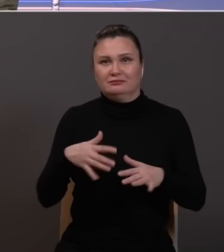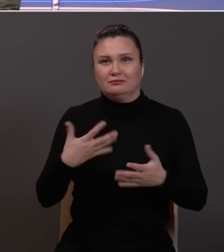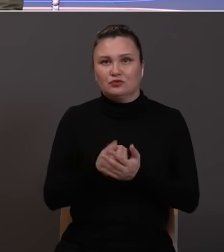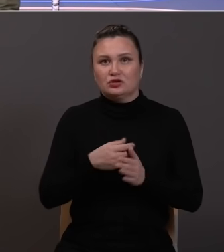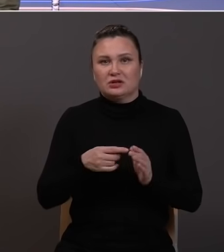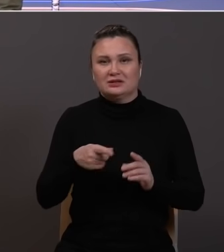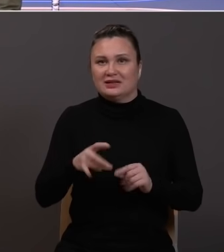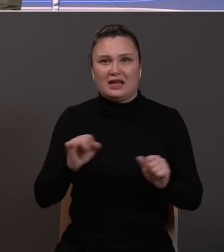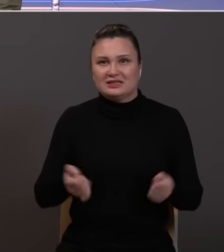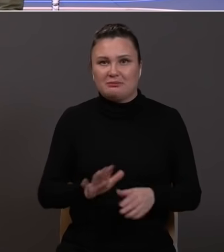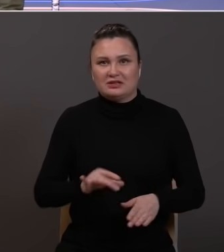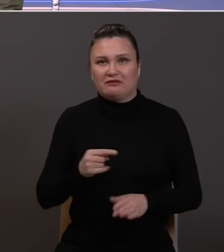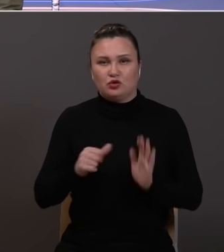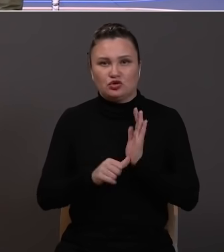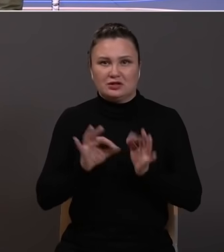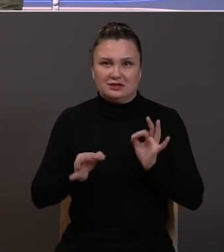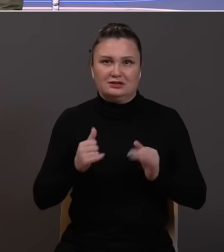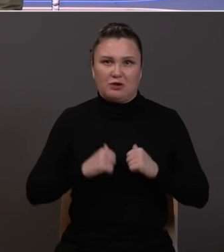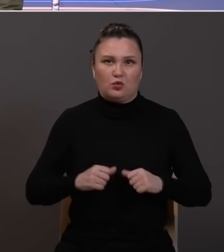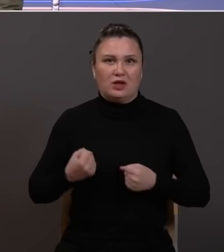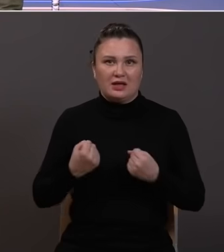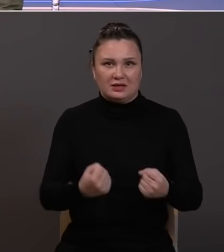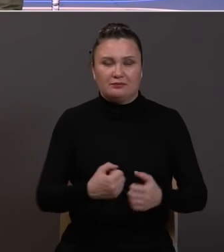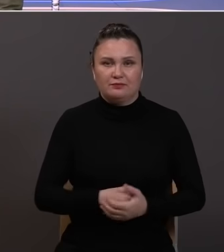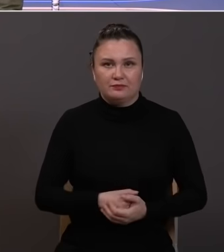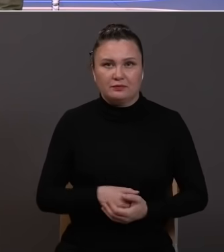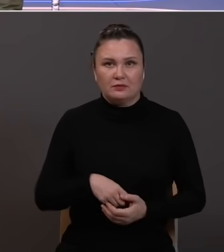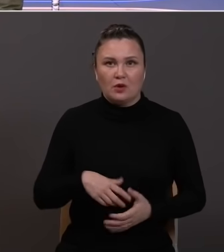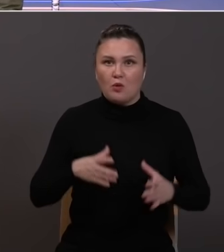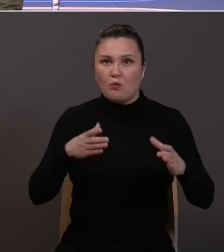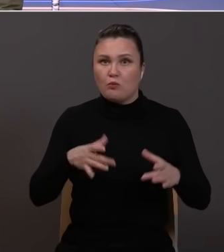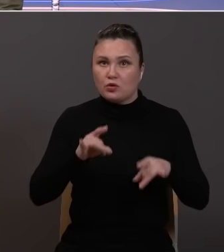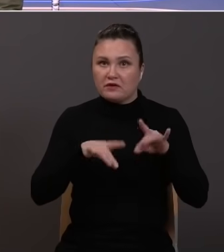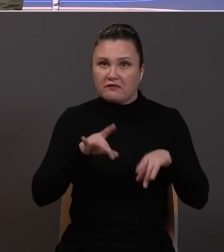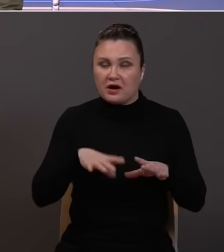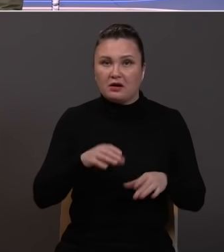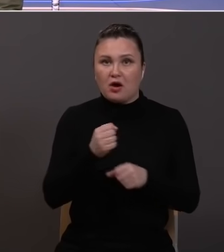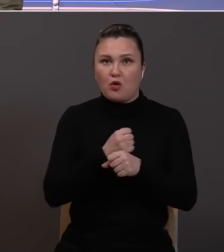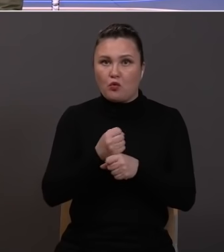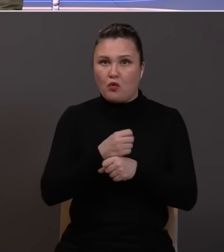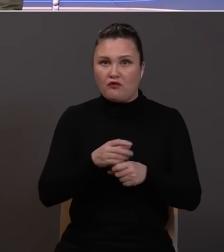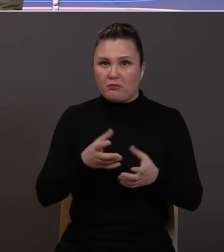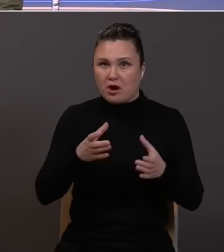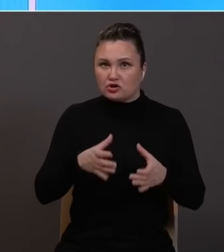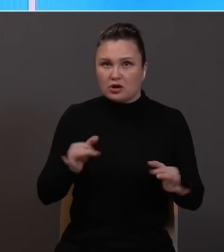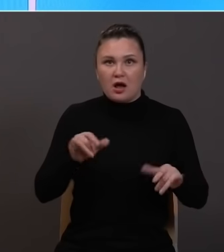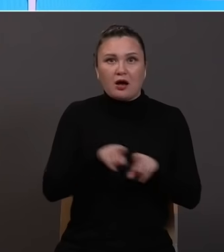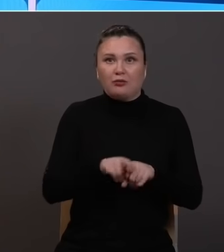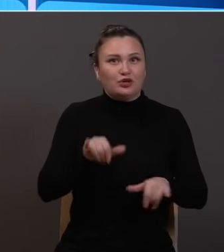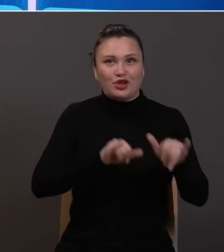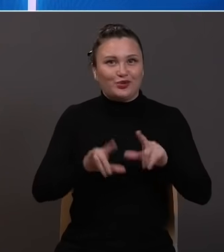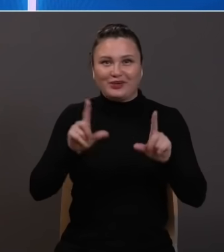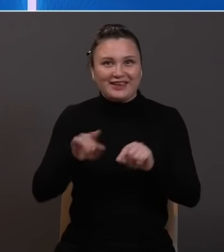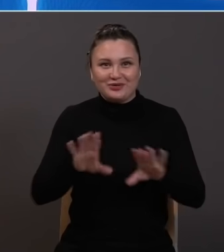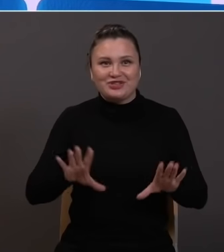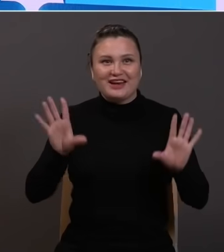спокойно используем. Здорово. Ну, мультиварка, кофемашина. Да, так будто бы не уезжали никуда. Не